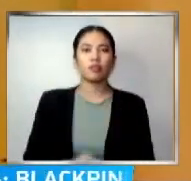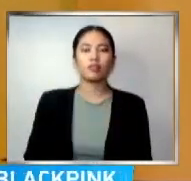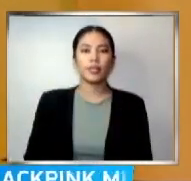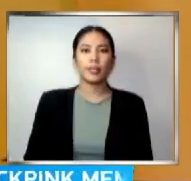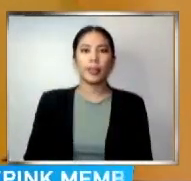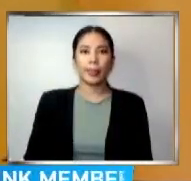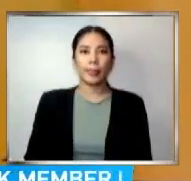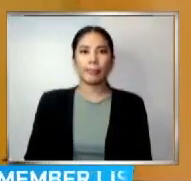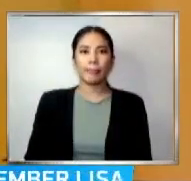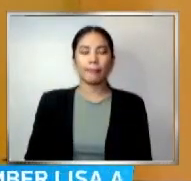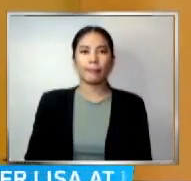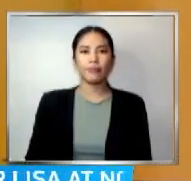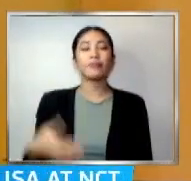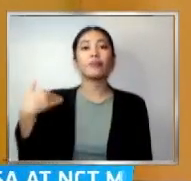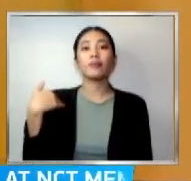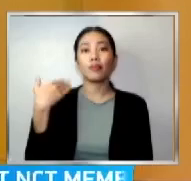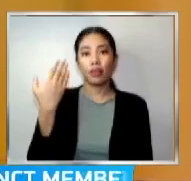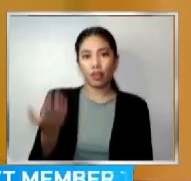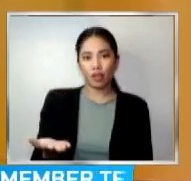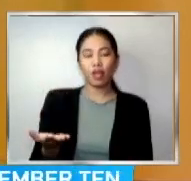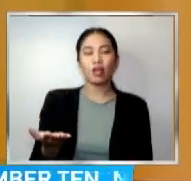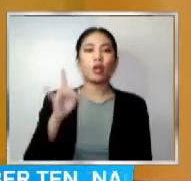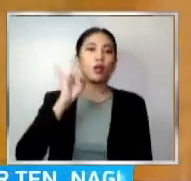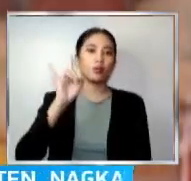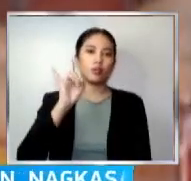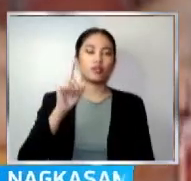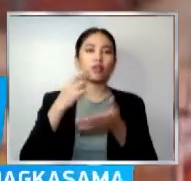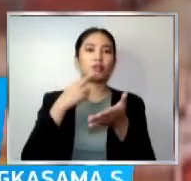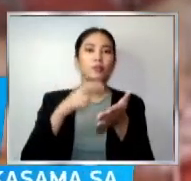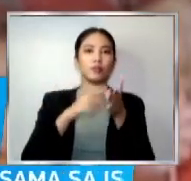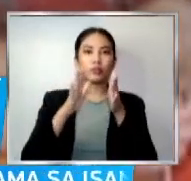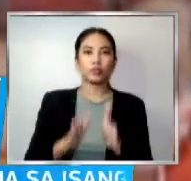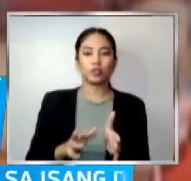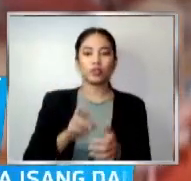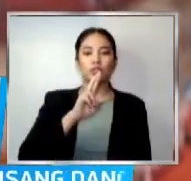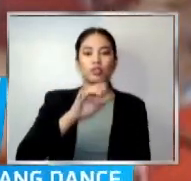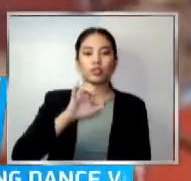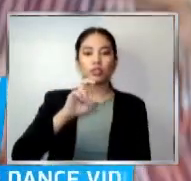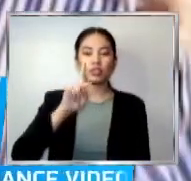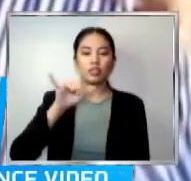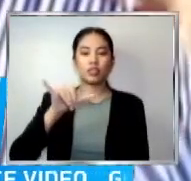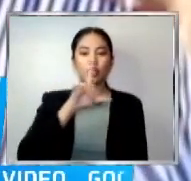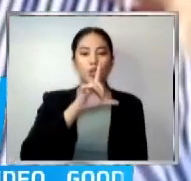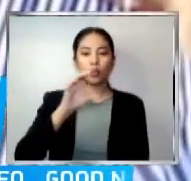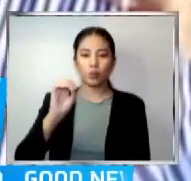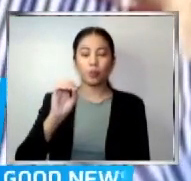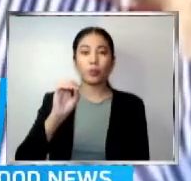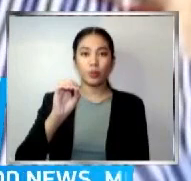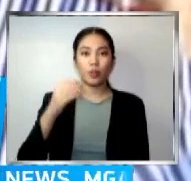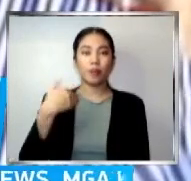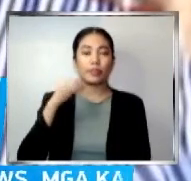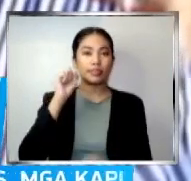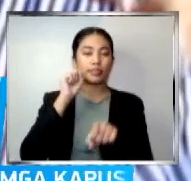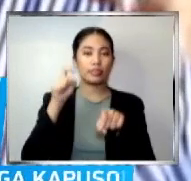veteranong kolumnista at mamamahayag na si Ricky Lo. Kinumpirma po ito ng kanyang kapatid na si Susan Lee pero hindi muna